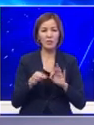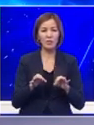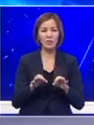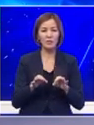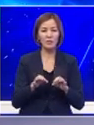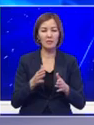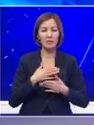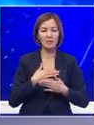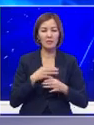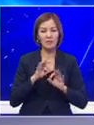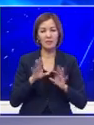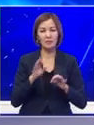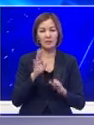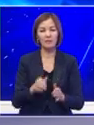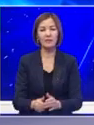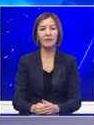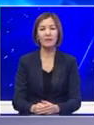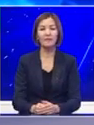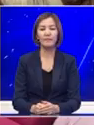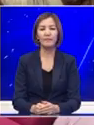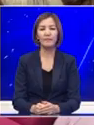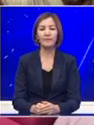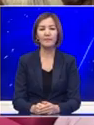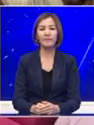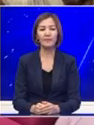жайлы тілшіміз материалынан көріңіздер.